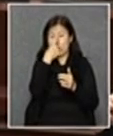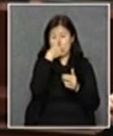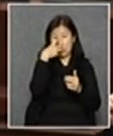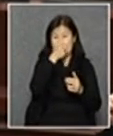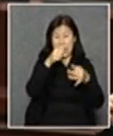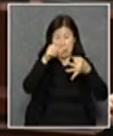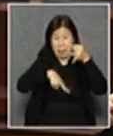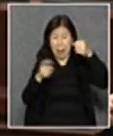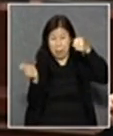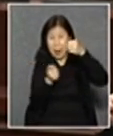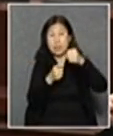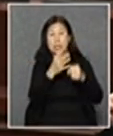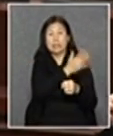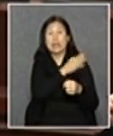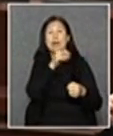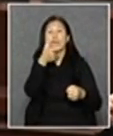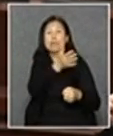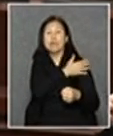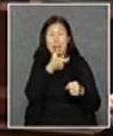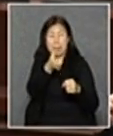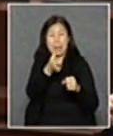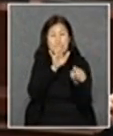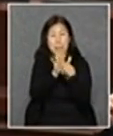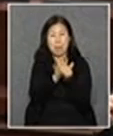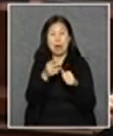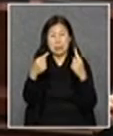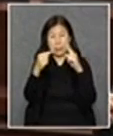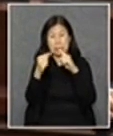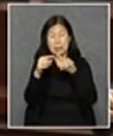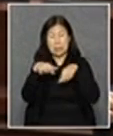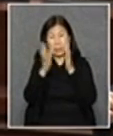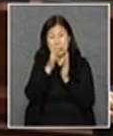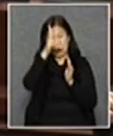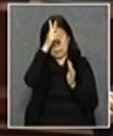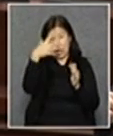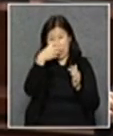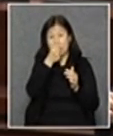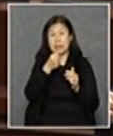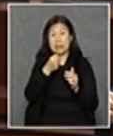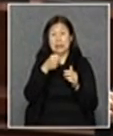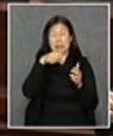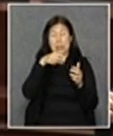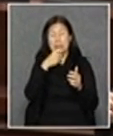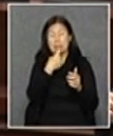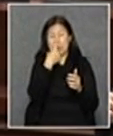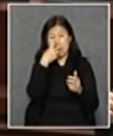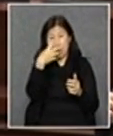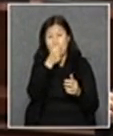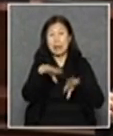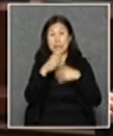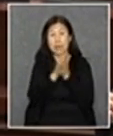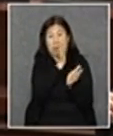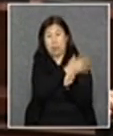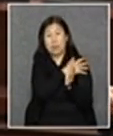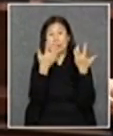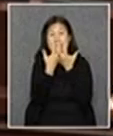定康先生親自擔任贊助人。如果行政長官能夠擔任這一次奧數比賽贊助人，既